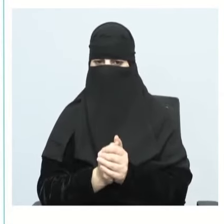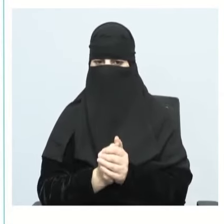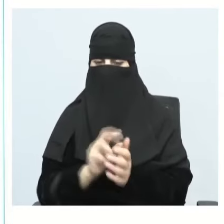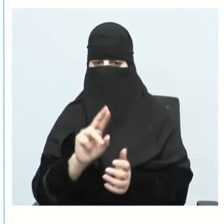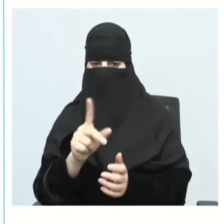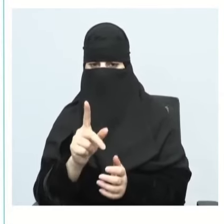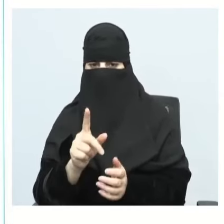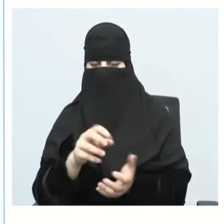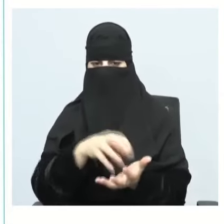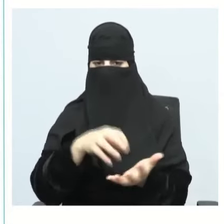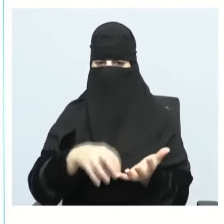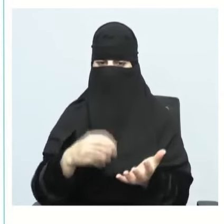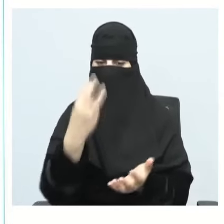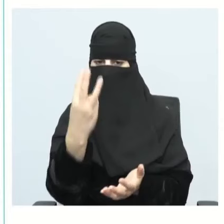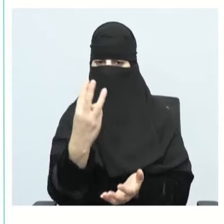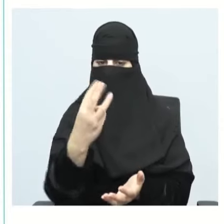ثلاثه